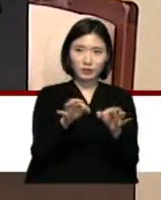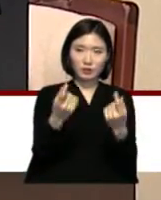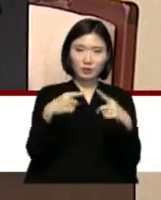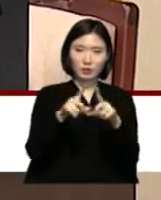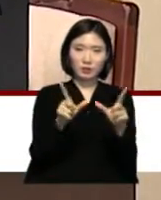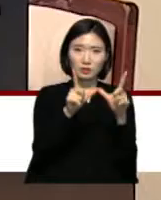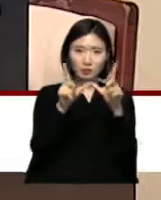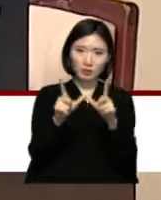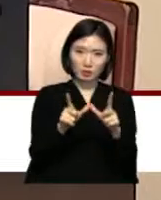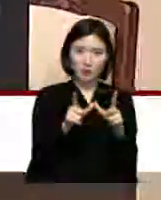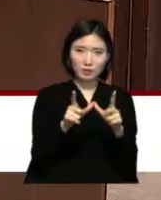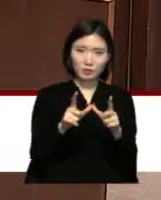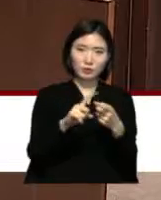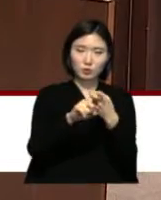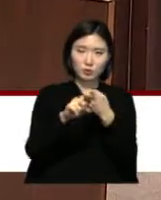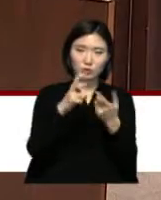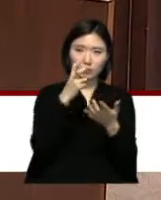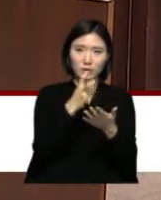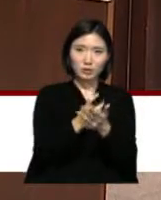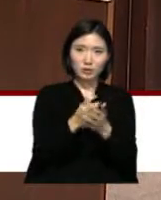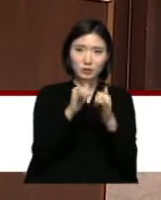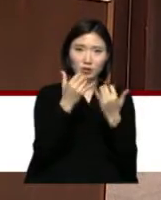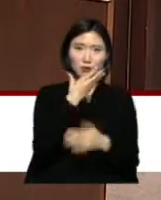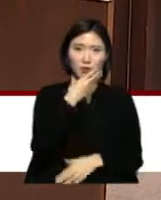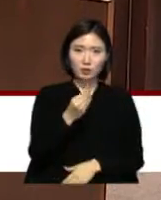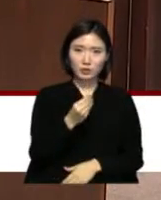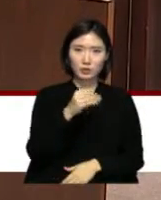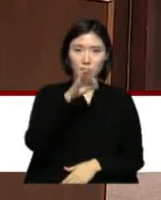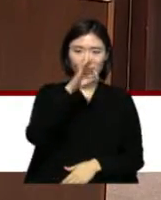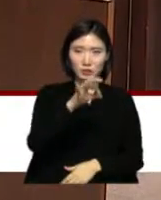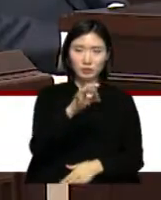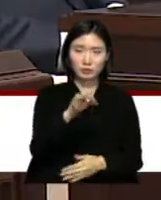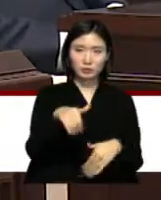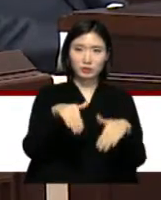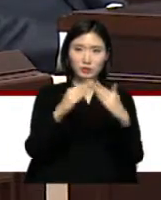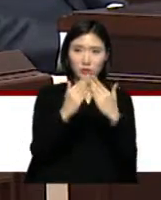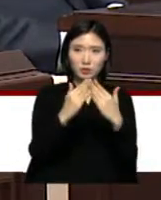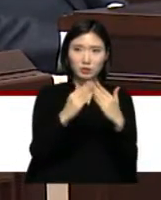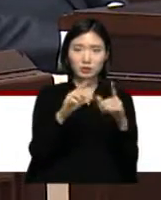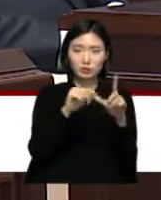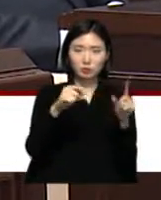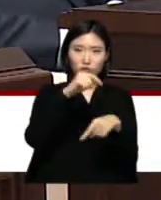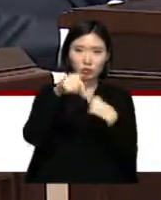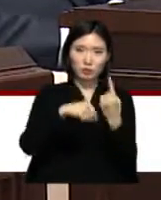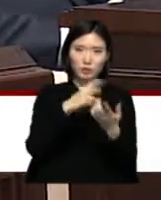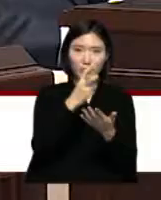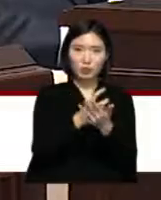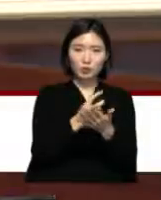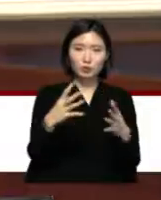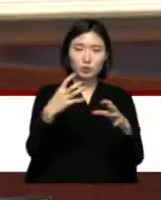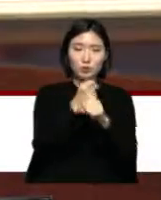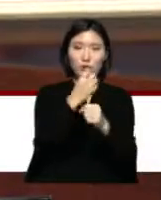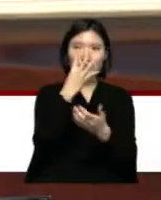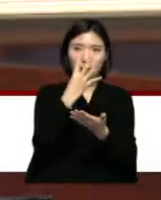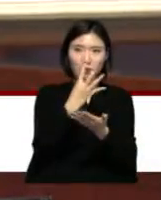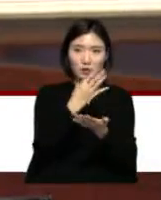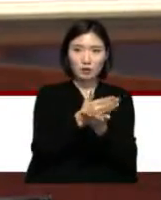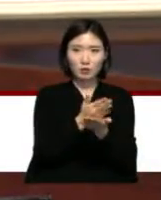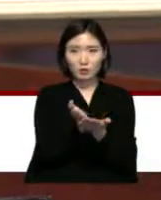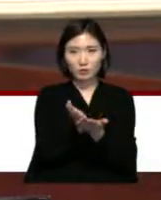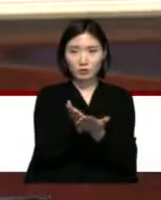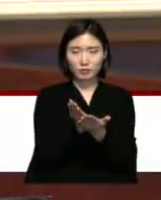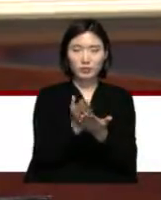상생협력에 관한 조례안과 사회복지기금 설치와 운영조례 일부 개정 조례안을 비롯해 총 4건의 안건이 처리될